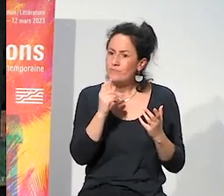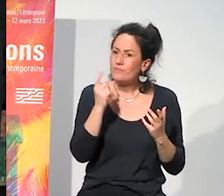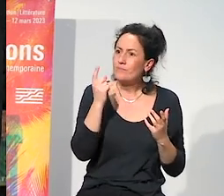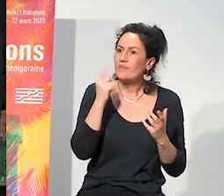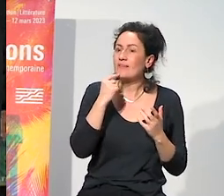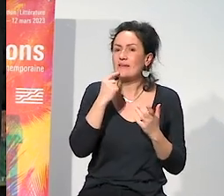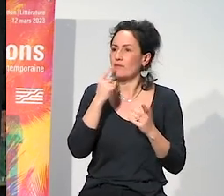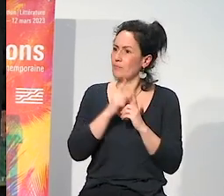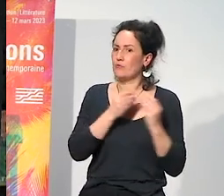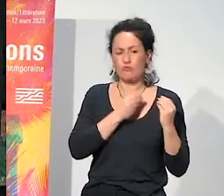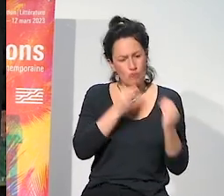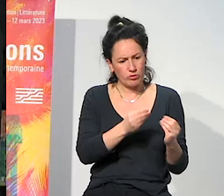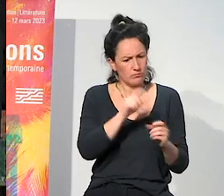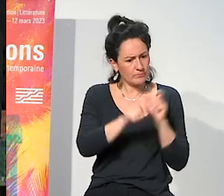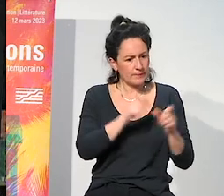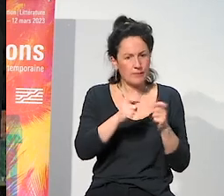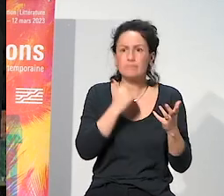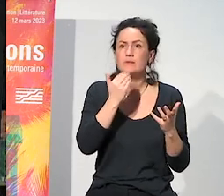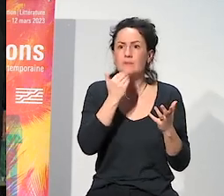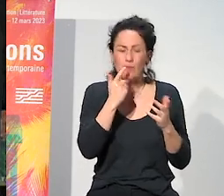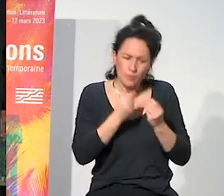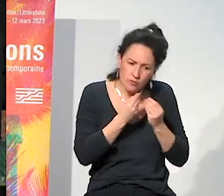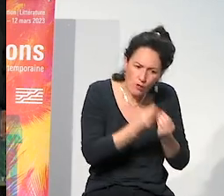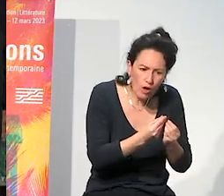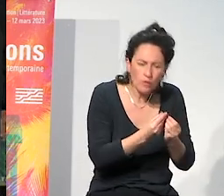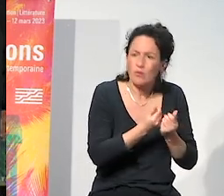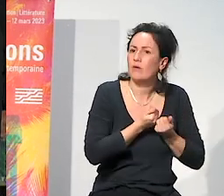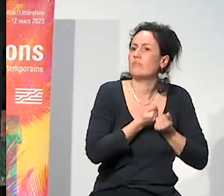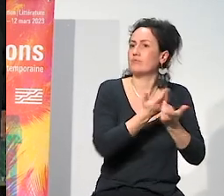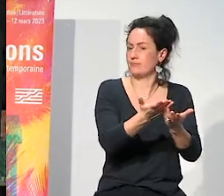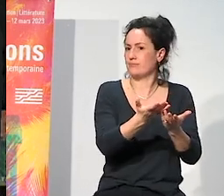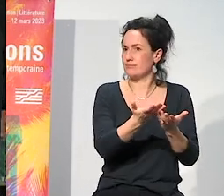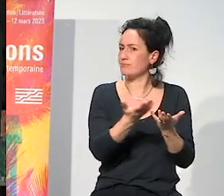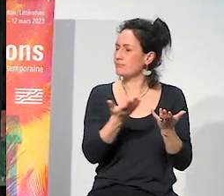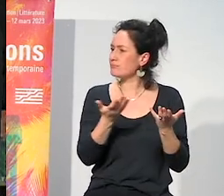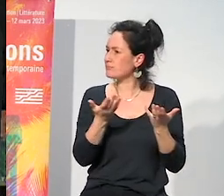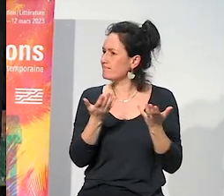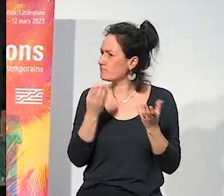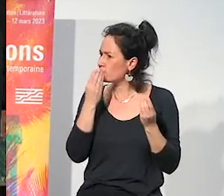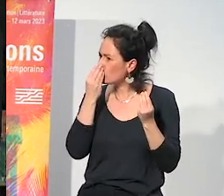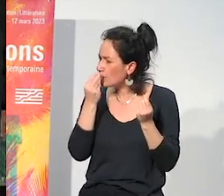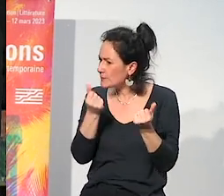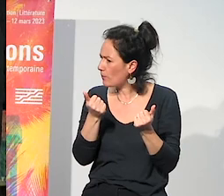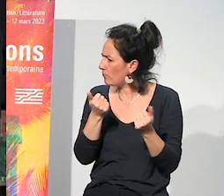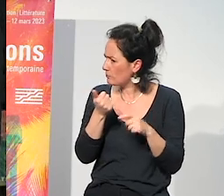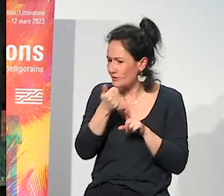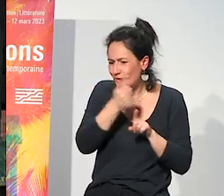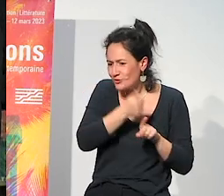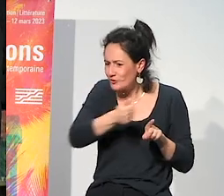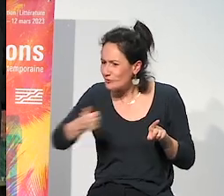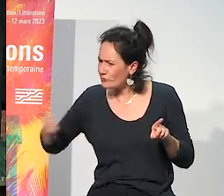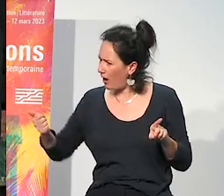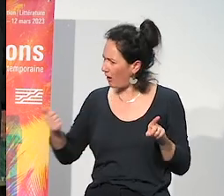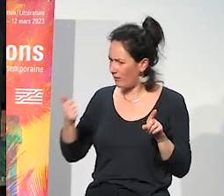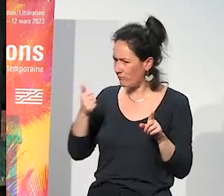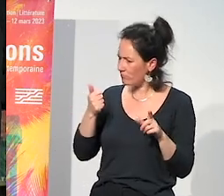voix et à pouvoir choisir leur voix? J'ai l'impression que chacune est un peu victime,